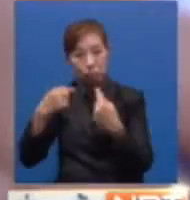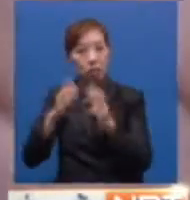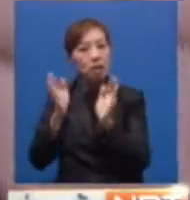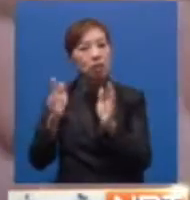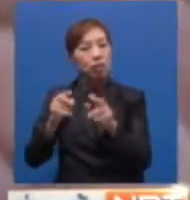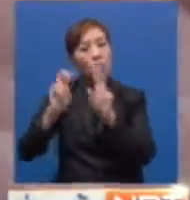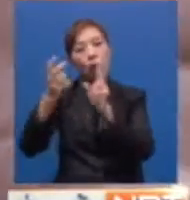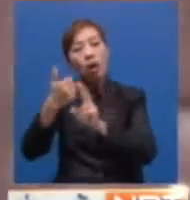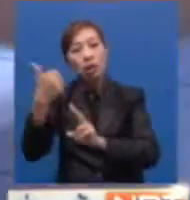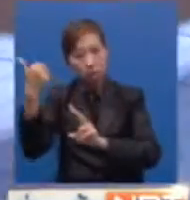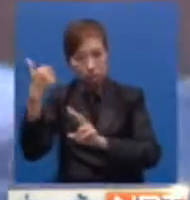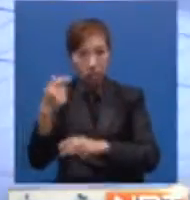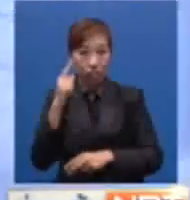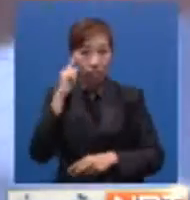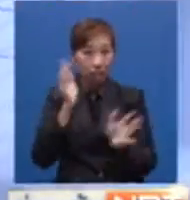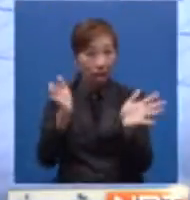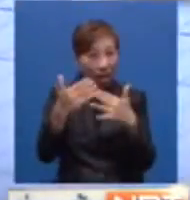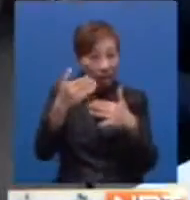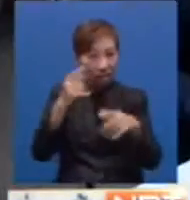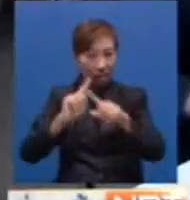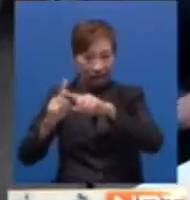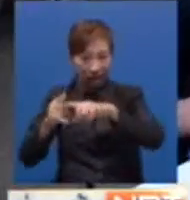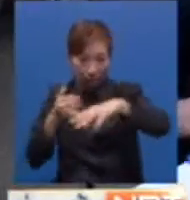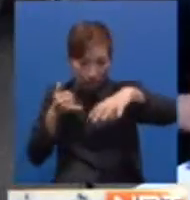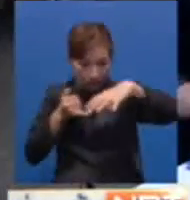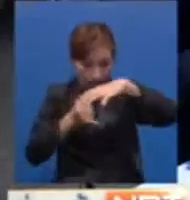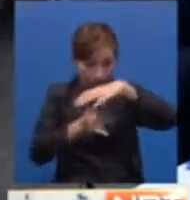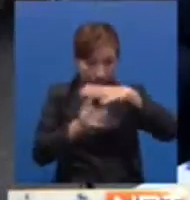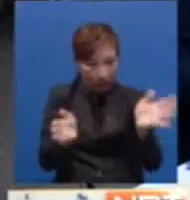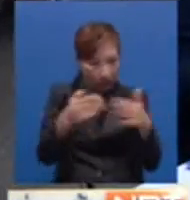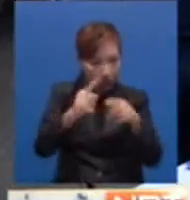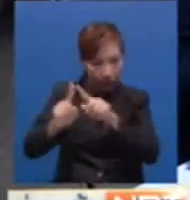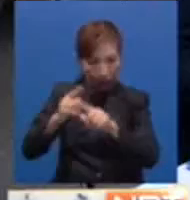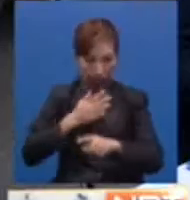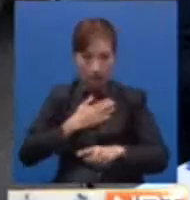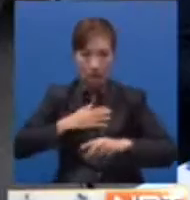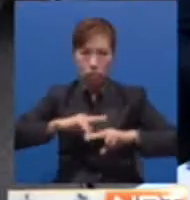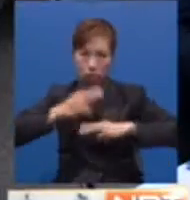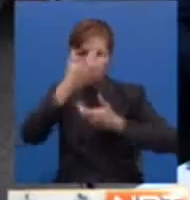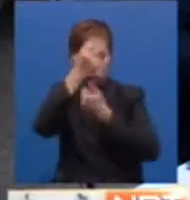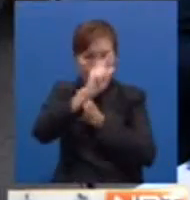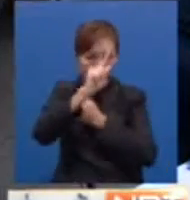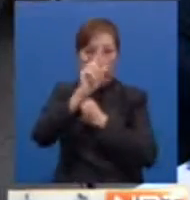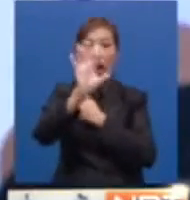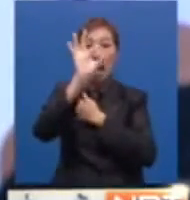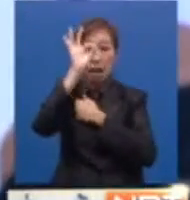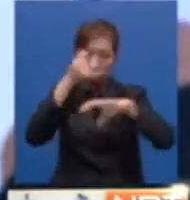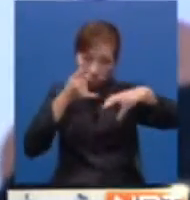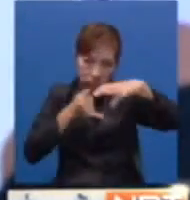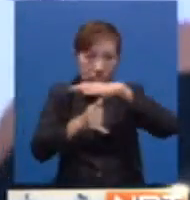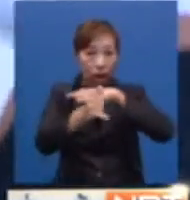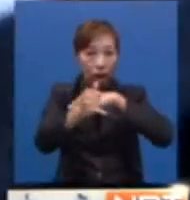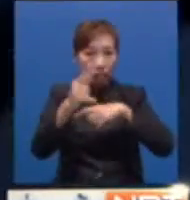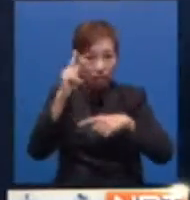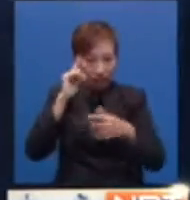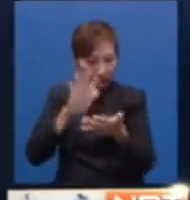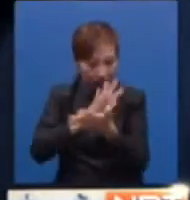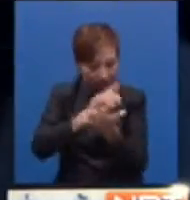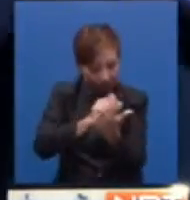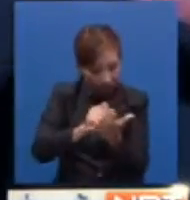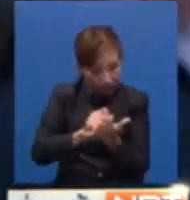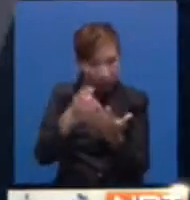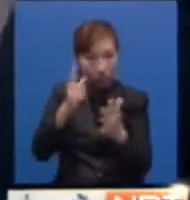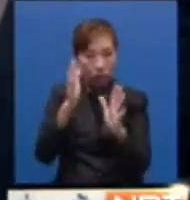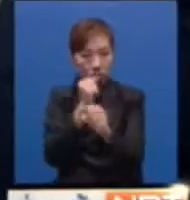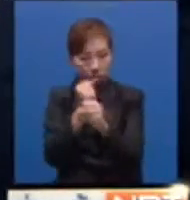ในห้องแต่ละด้านนี้จะเริ่มตั้งแต่กระบวนการตรวจรับเอกสารโดยเจ้าหน้าที่จะรับรายชื่อการสรรหาพร้อมลงรายชื่อสมุดบันทึกไว้เป็น